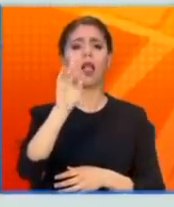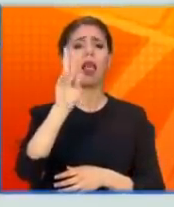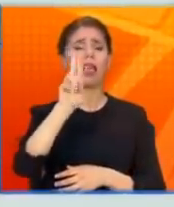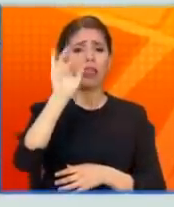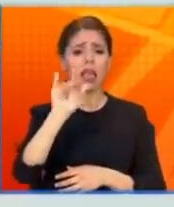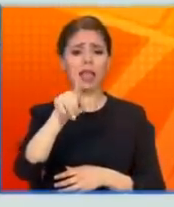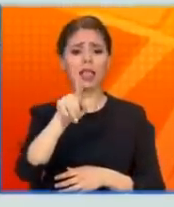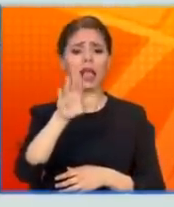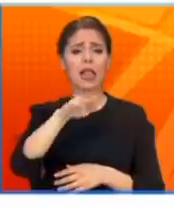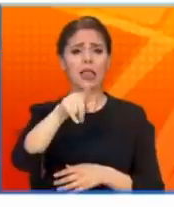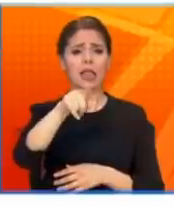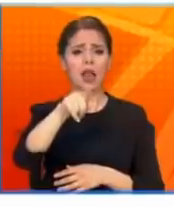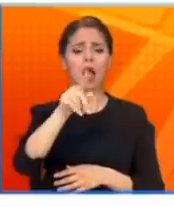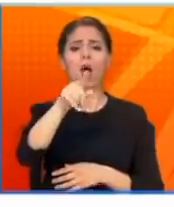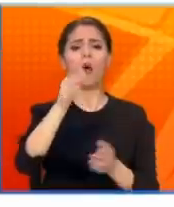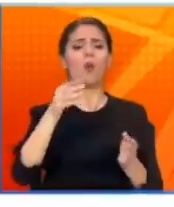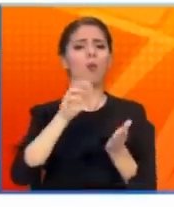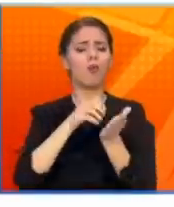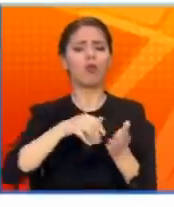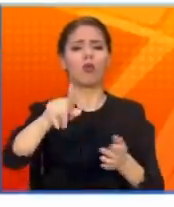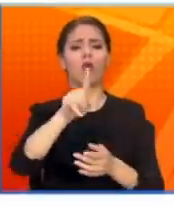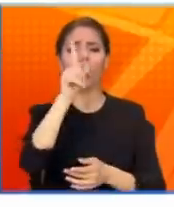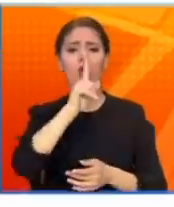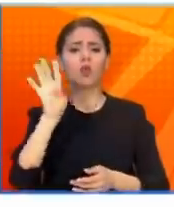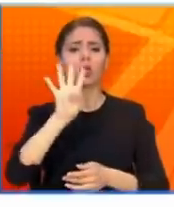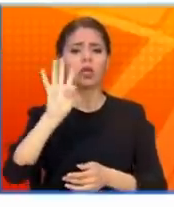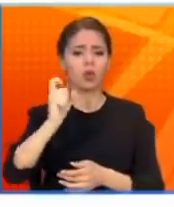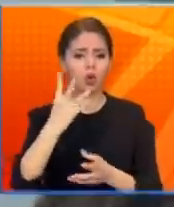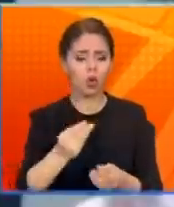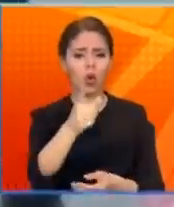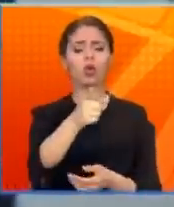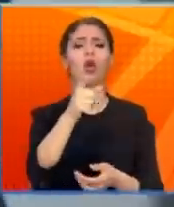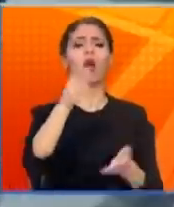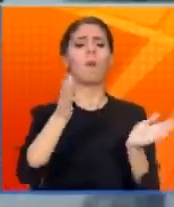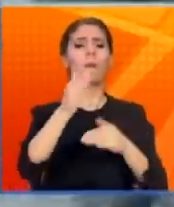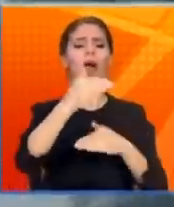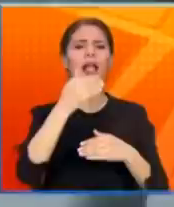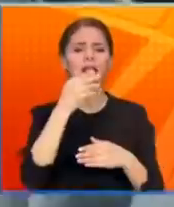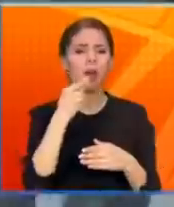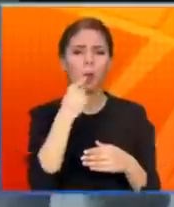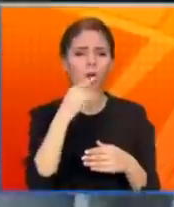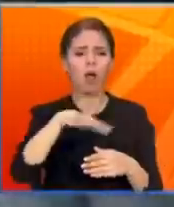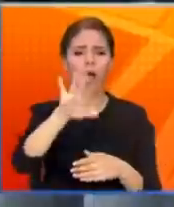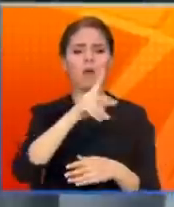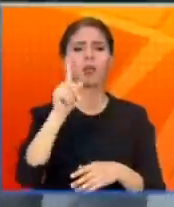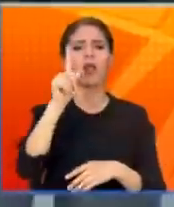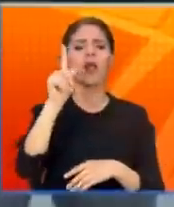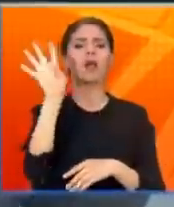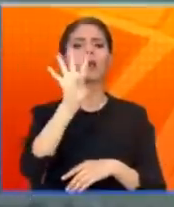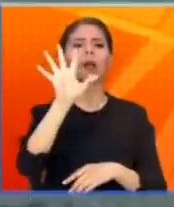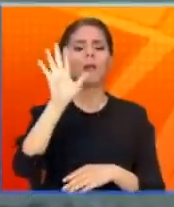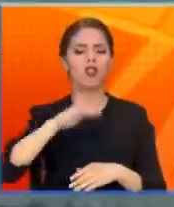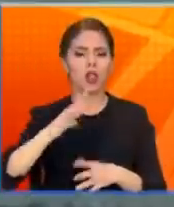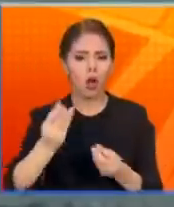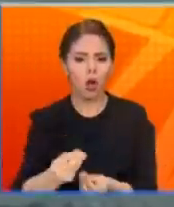kilo bulgur 149, 2,5 liralık 1 paket makarna 45, 25 kuruşluk maske ise en az 5